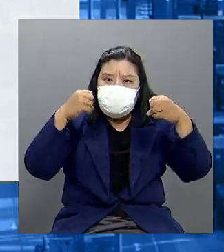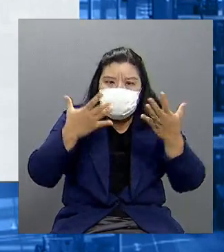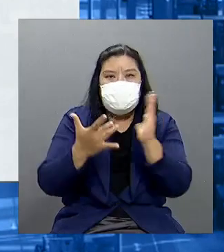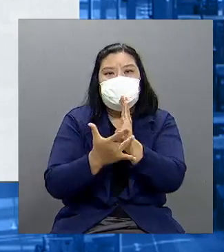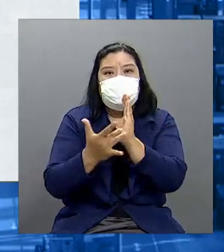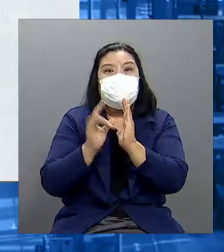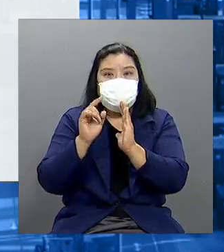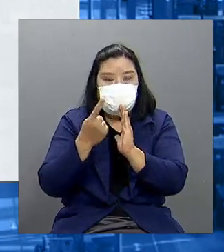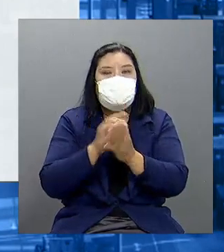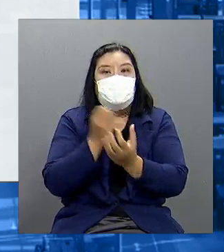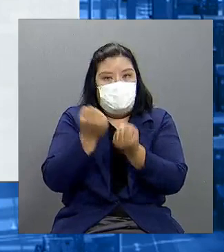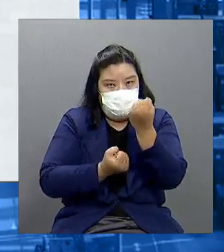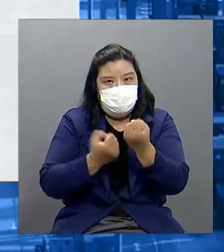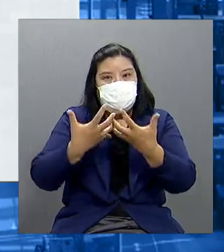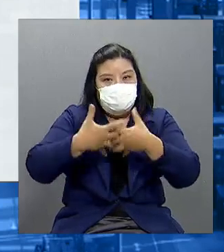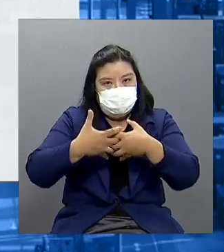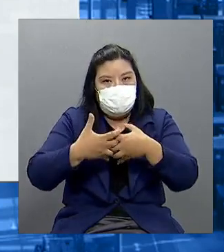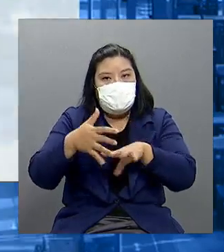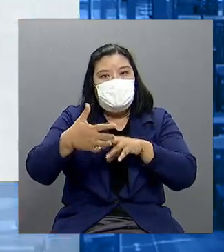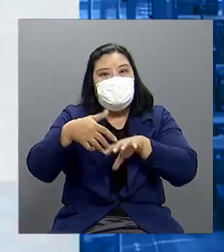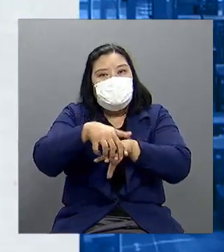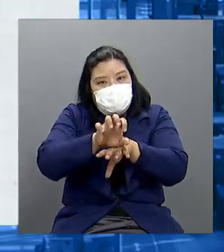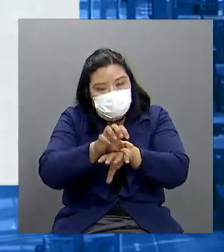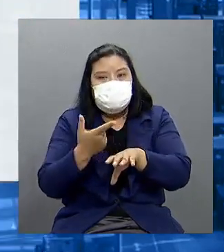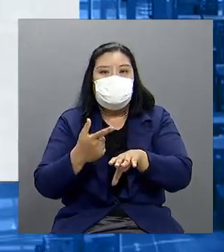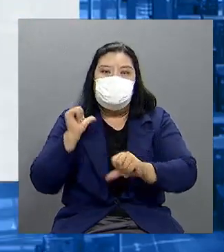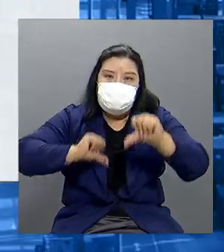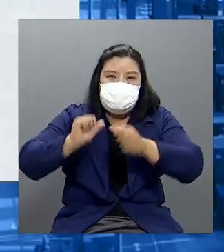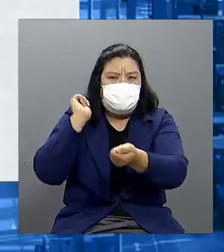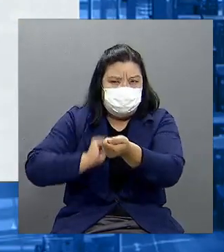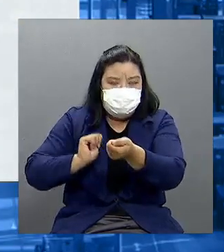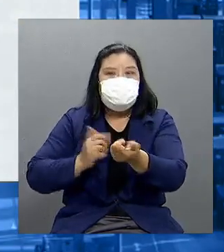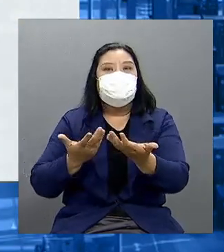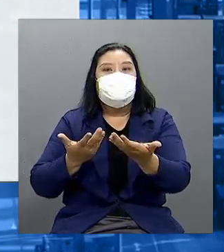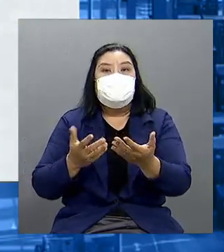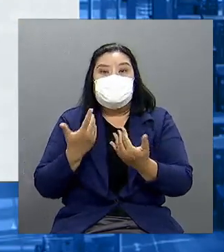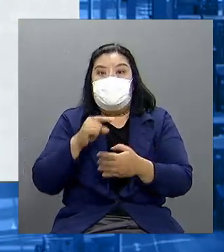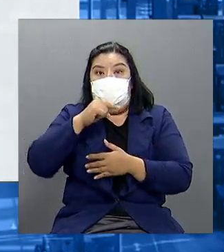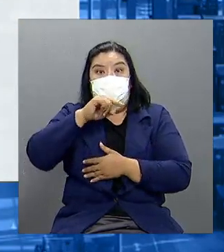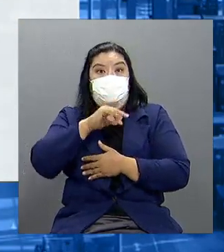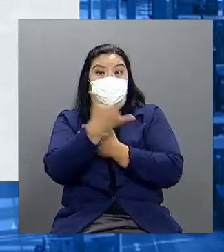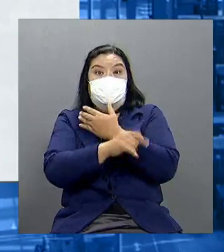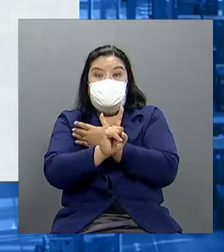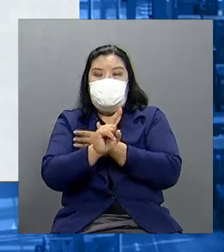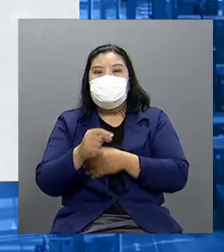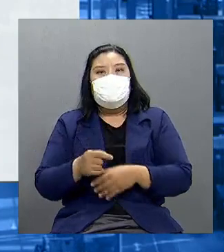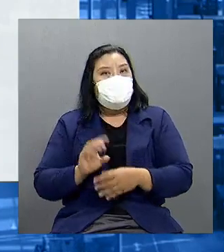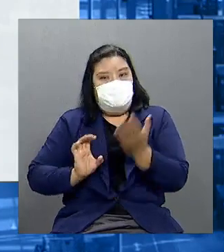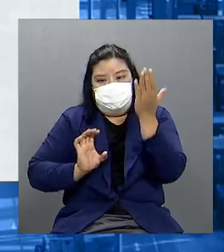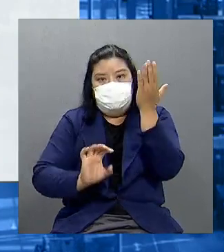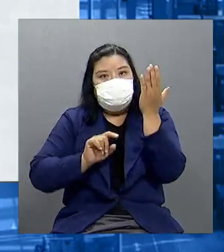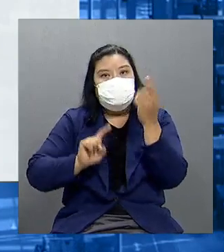และชิ้นส่วนปิโตรเคมีและเคมีภัณฑ์ค่ะขณะที่ประเทศที่มีการลงทุนใน EEC มากที่สุด3อันดับแรกนะ